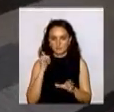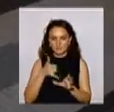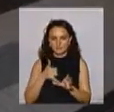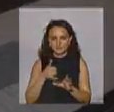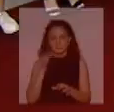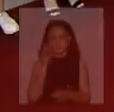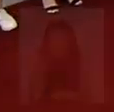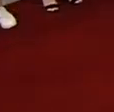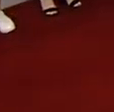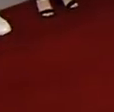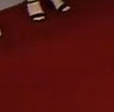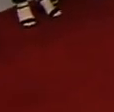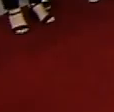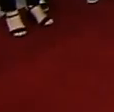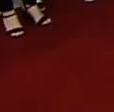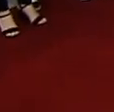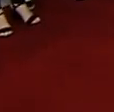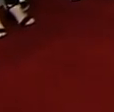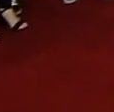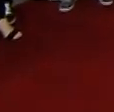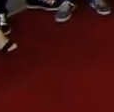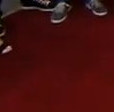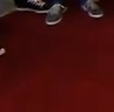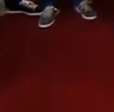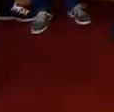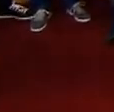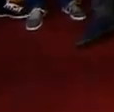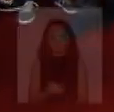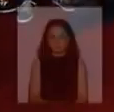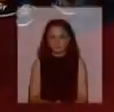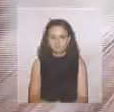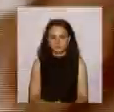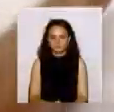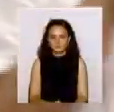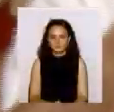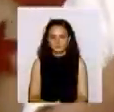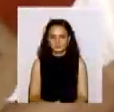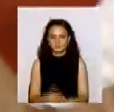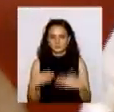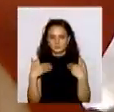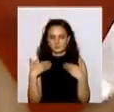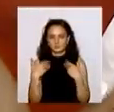პროდუქციის წარმოებული კომპანიის კულას მარკეტინგის სამსახურის ხელმძღვანელი გოჩა არჩვაძე. გოჩა.